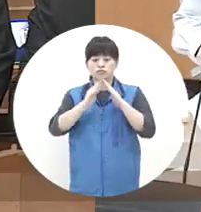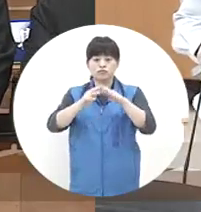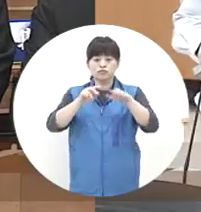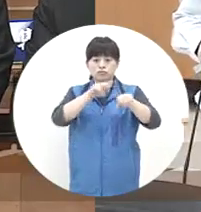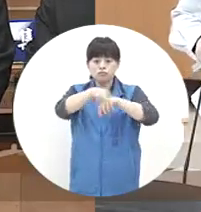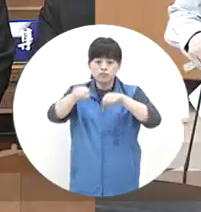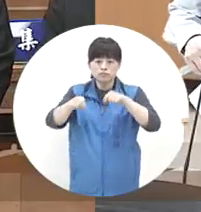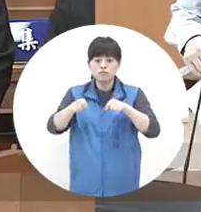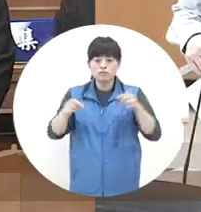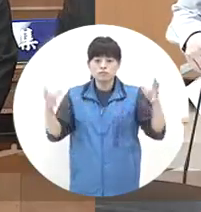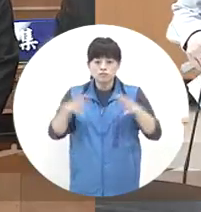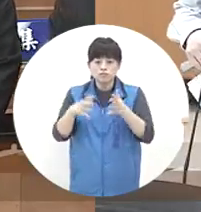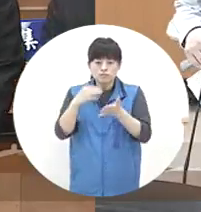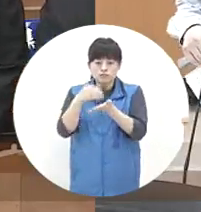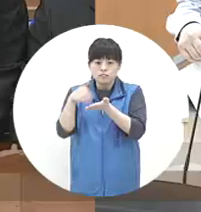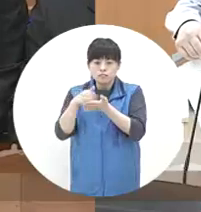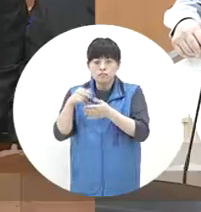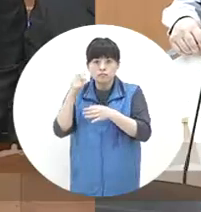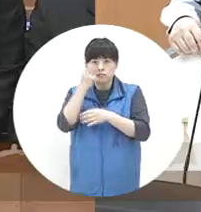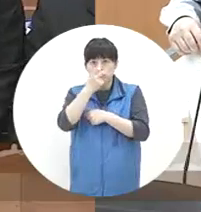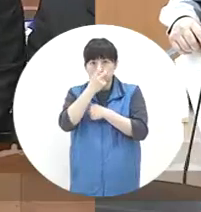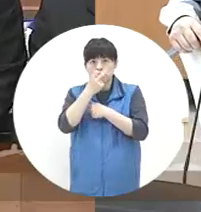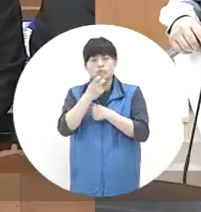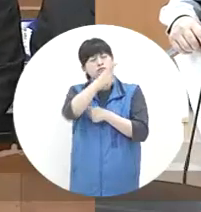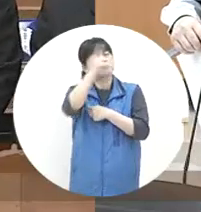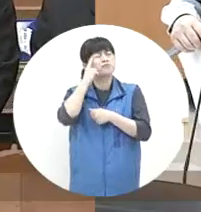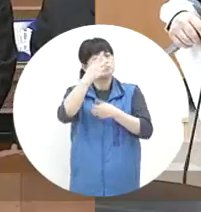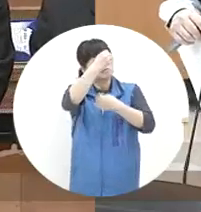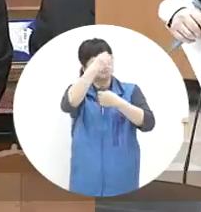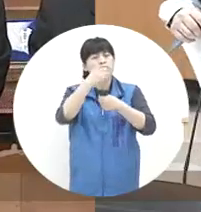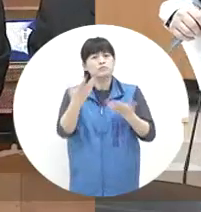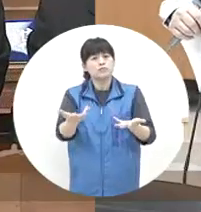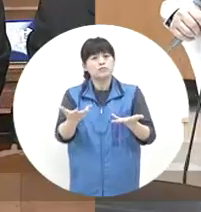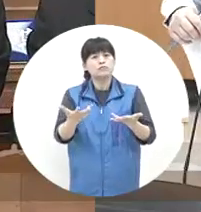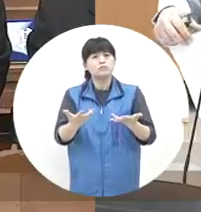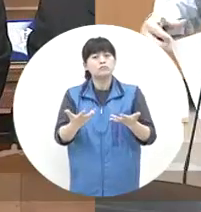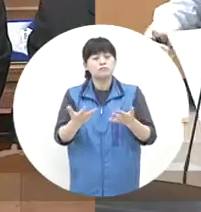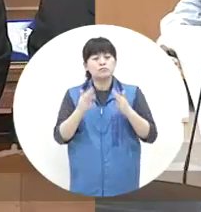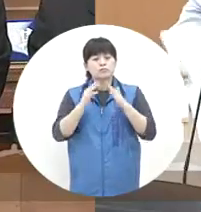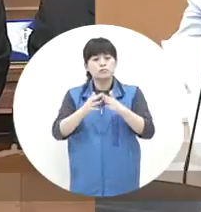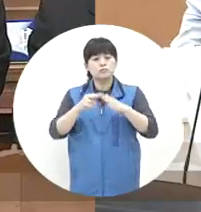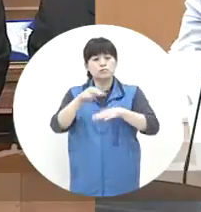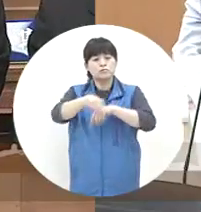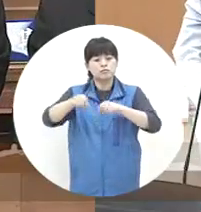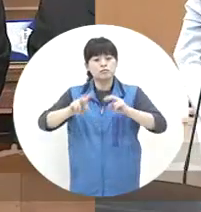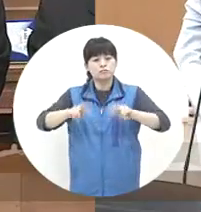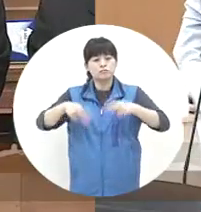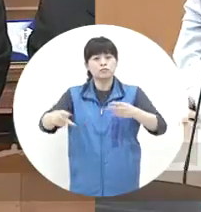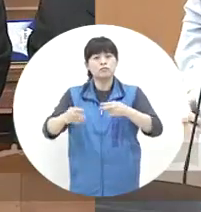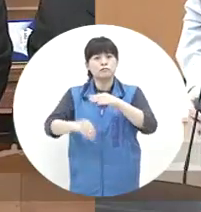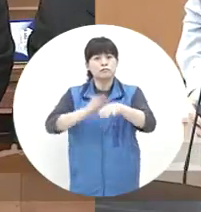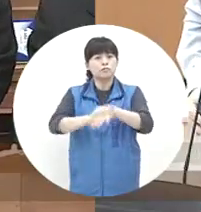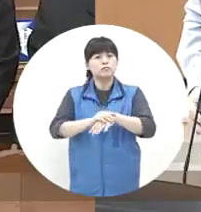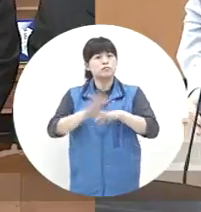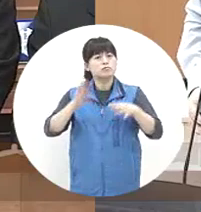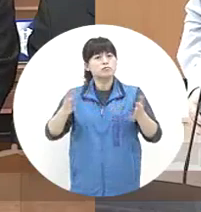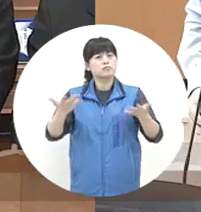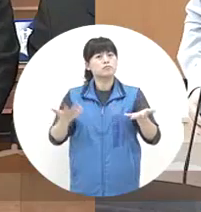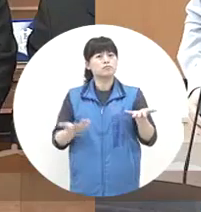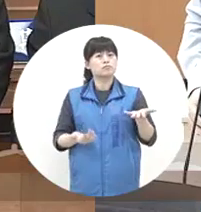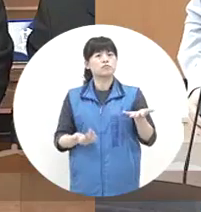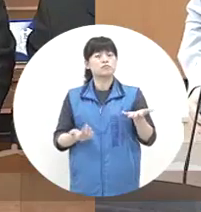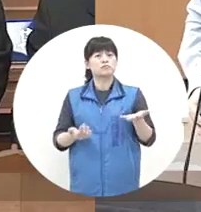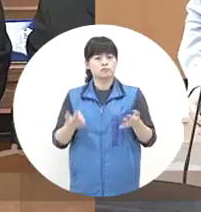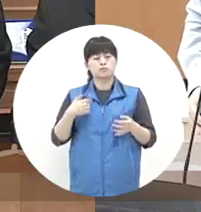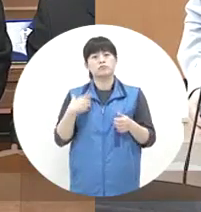来变更。 到底什么时候，你们预计什么时候可以把都市计划的变更把它变好？ 这部分我们会请